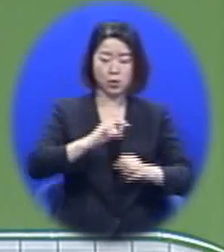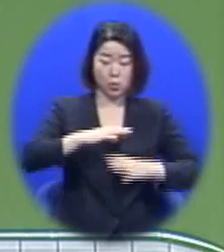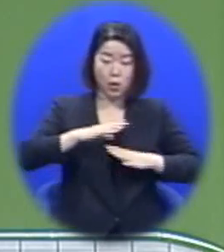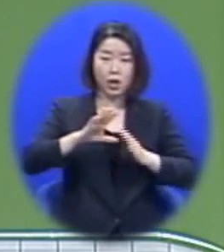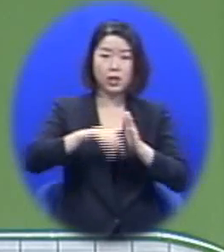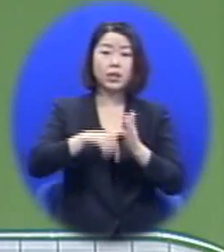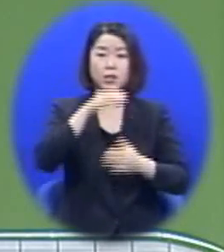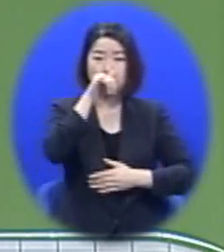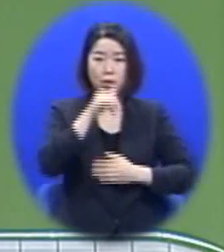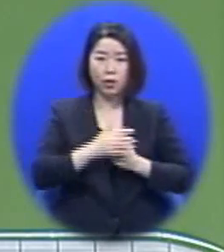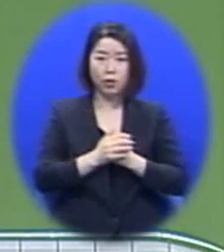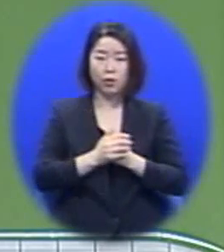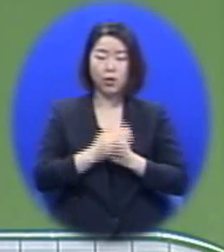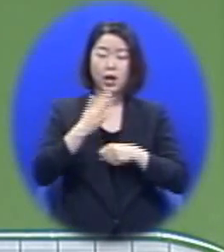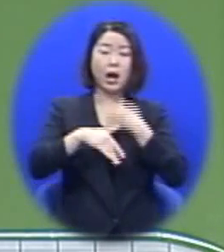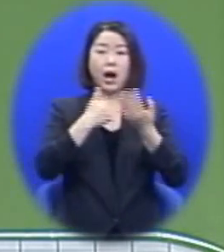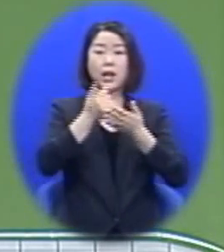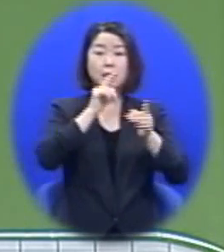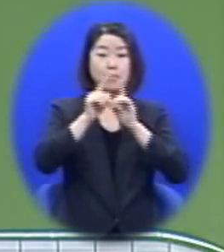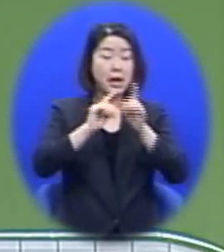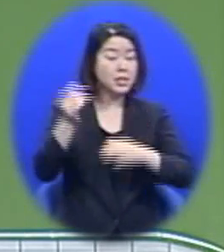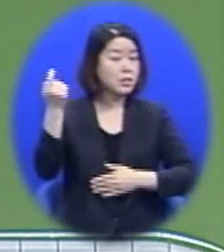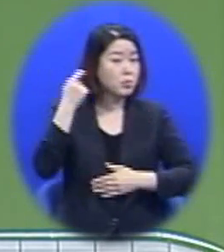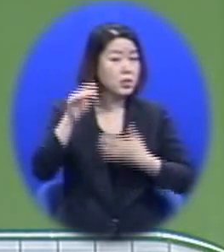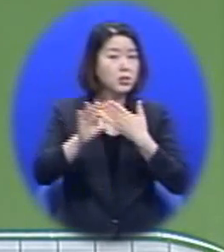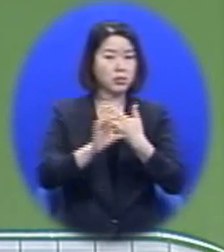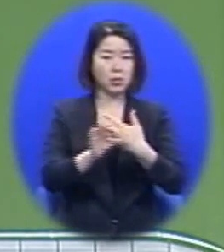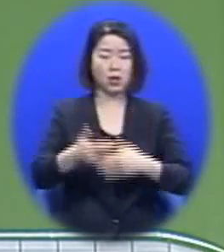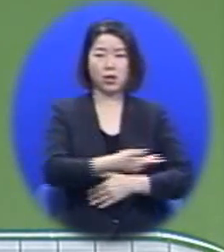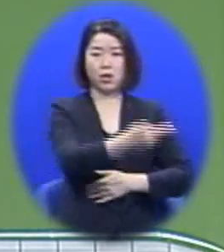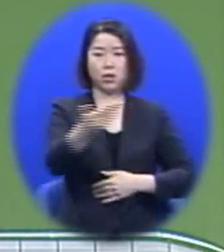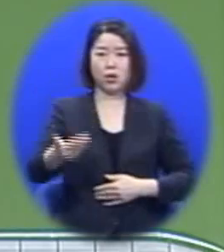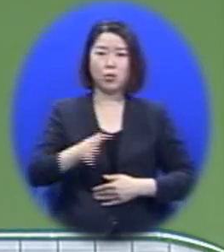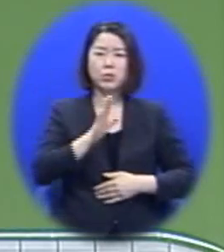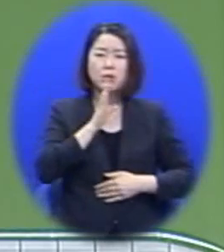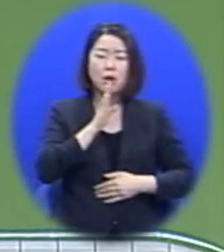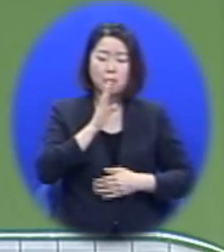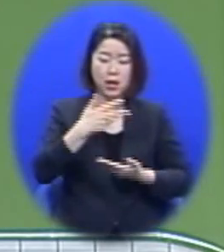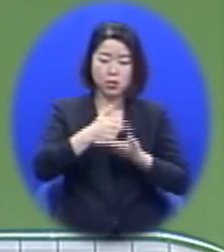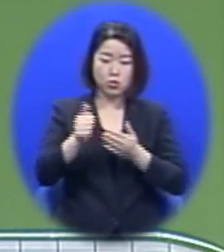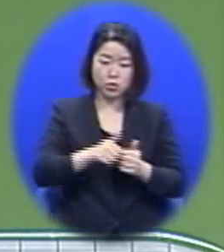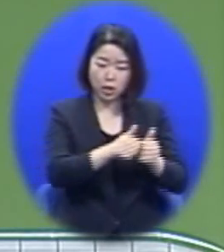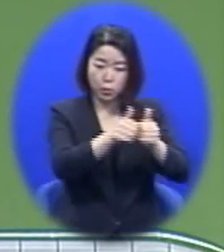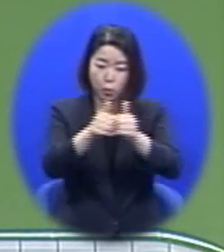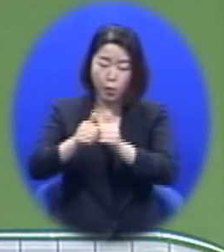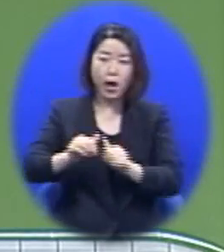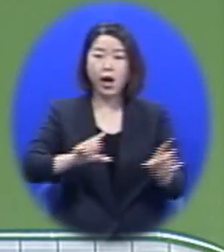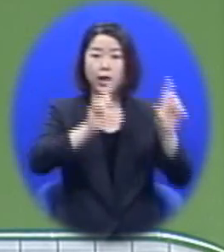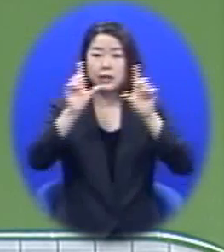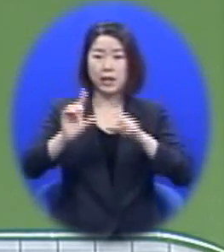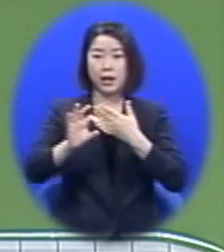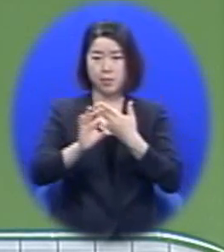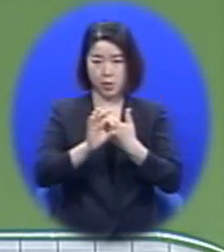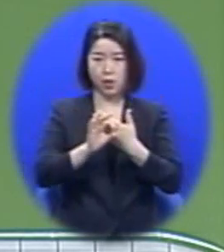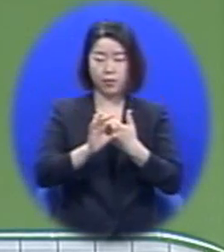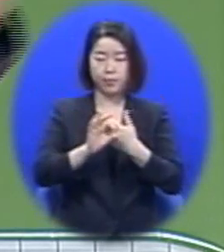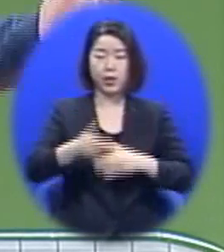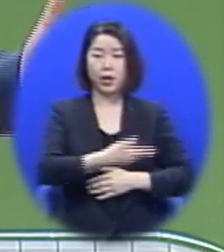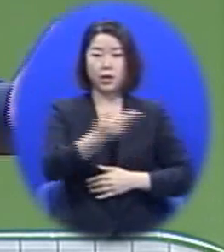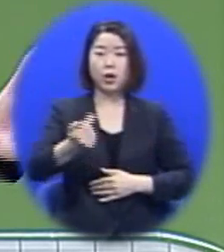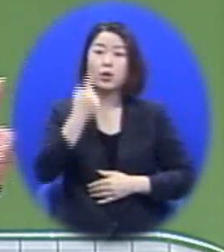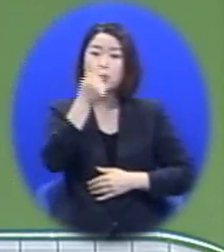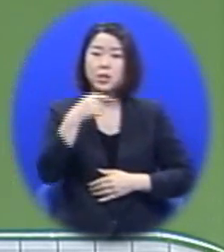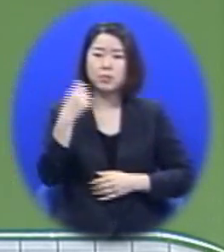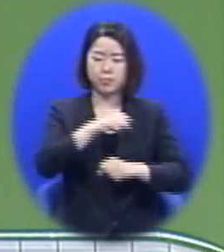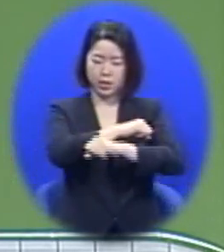여러분, 하나님의 말씀을 들으면, 여러분이 정말 주님과 동행하는 삶을 살면 여러분도 입을 넓게